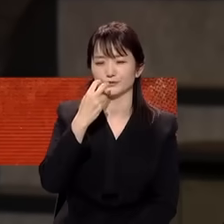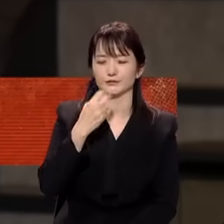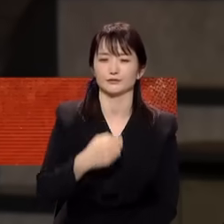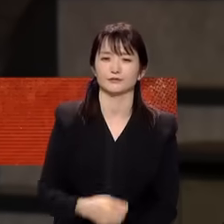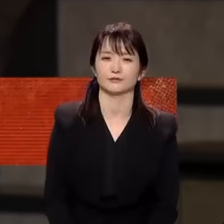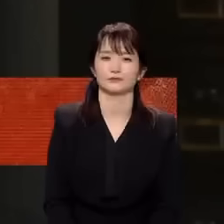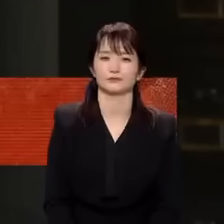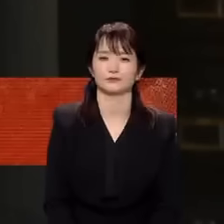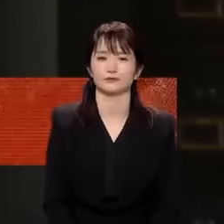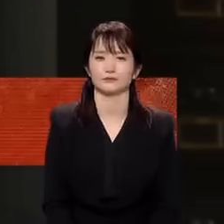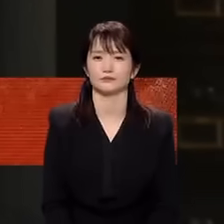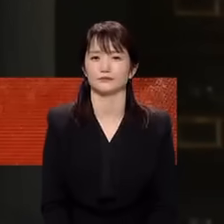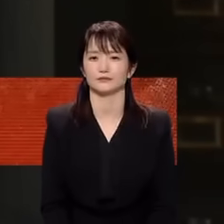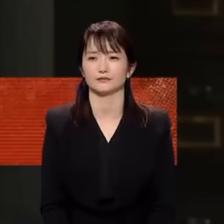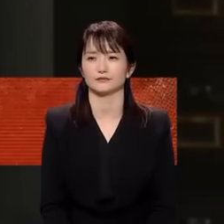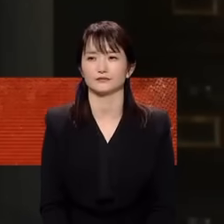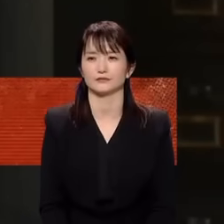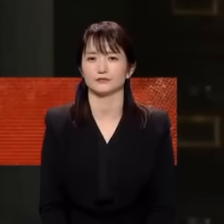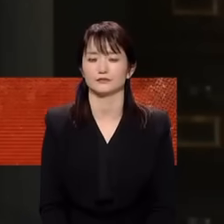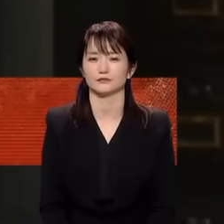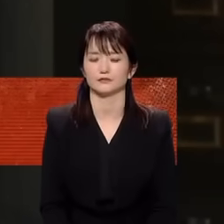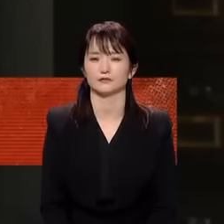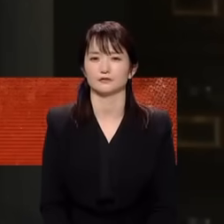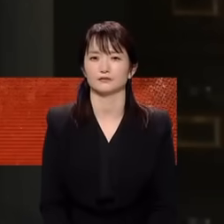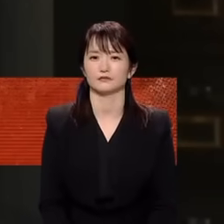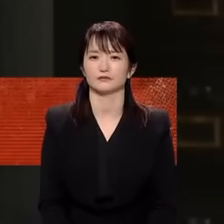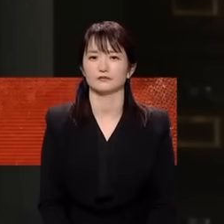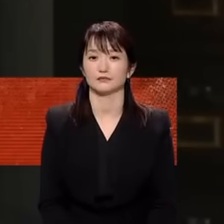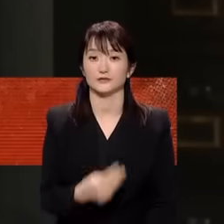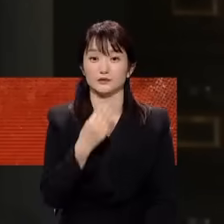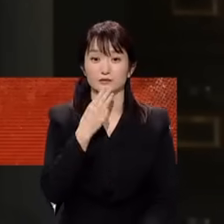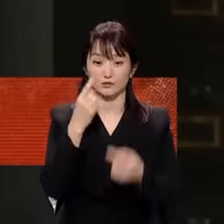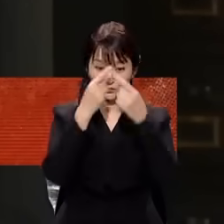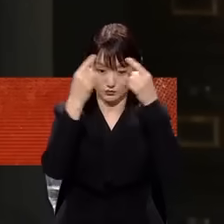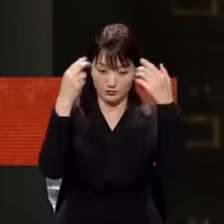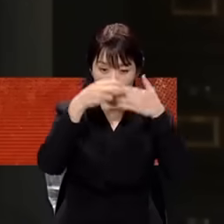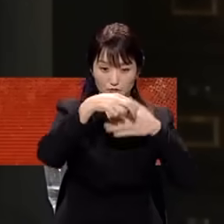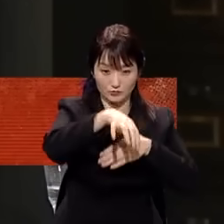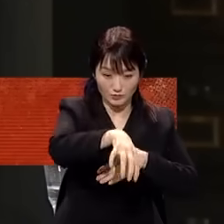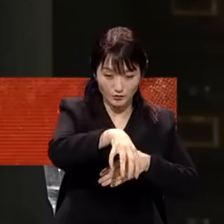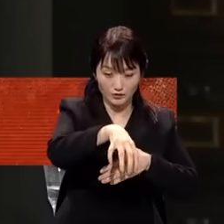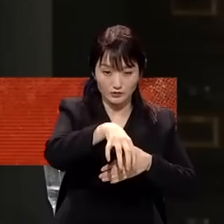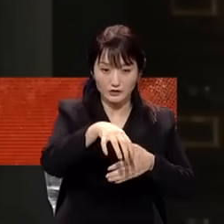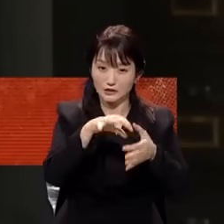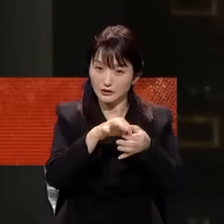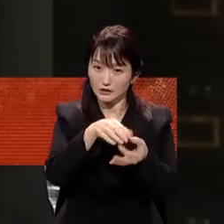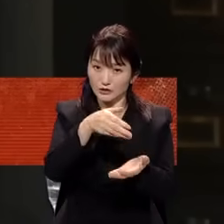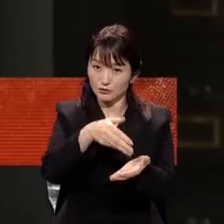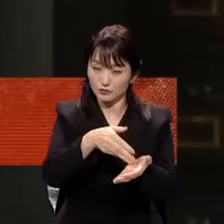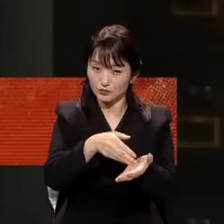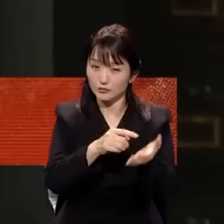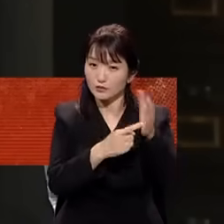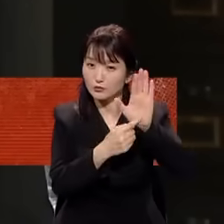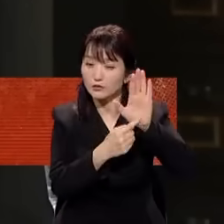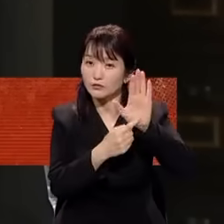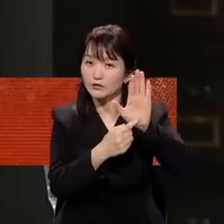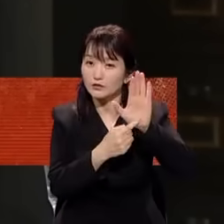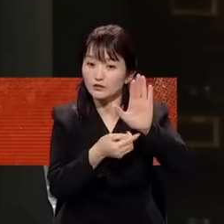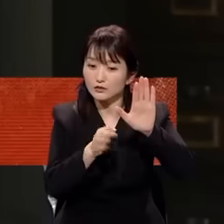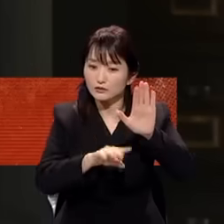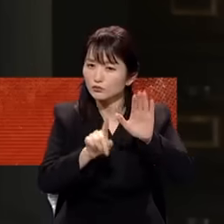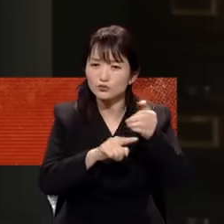상황입니다. 자 지금까지 뭐 앞서 제가 말씀드렸지만 서울대병원에서 관련해서 브리핑을 하려다가 뭐 무슨 이유인지는